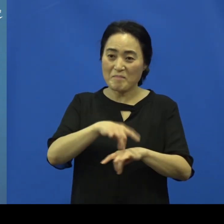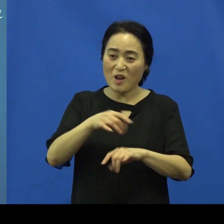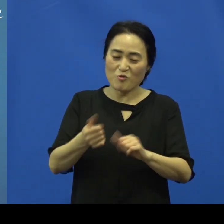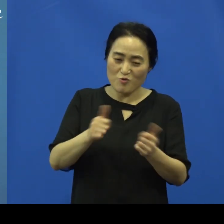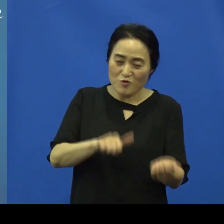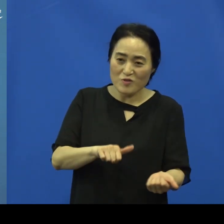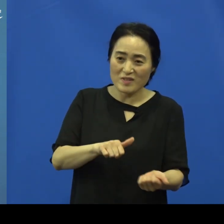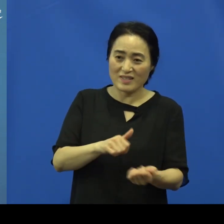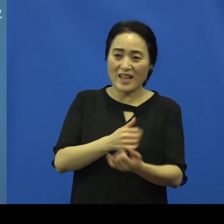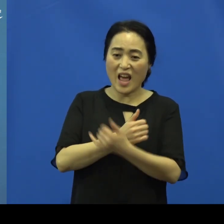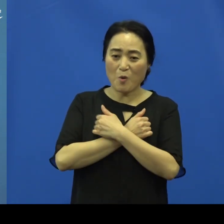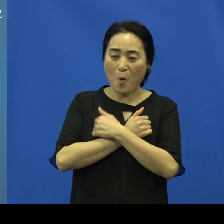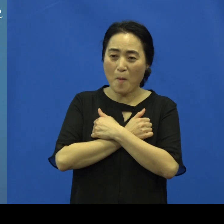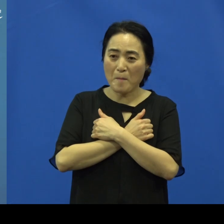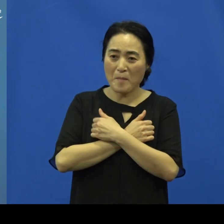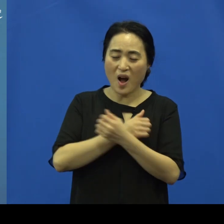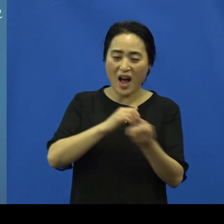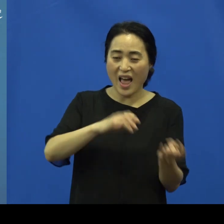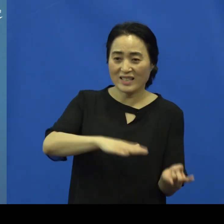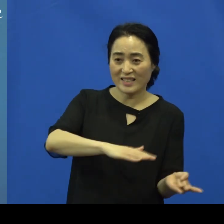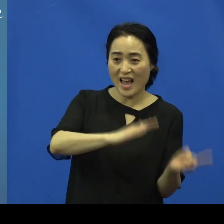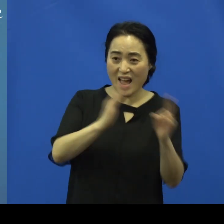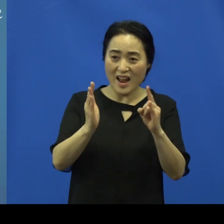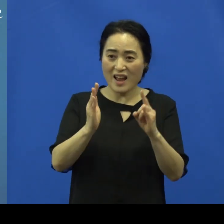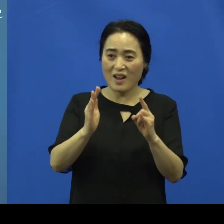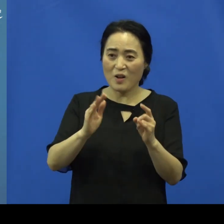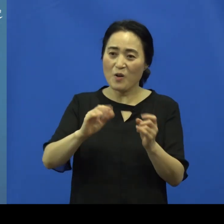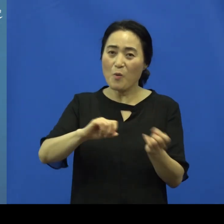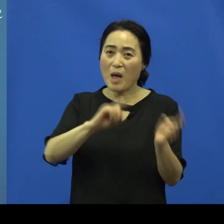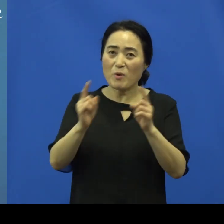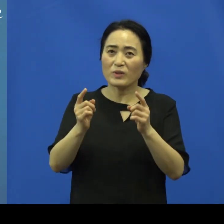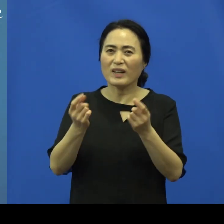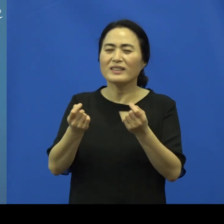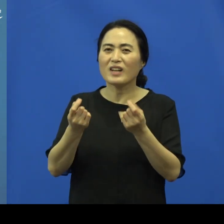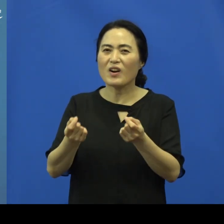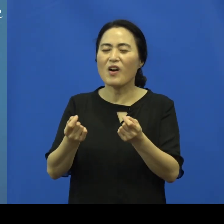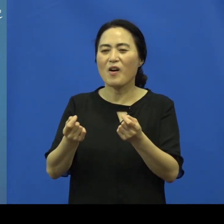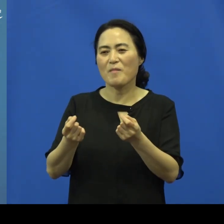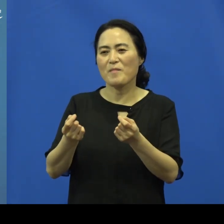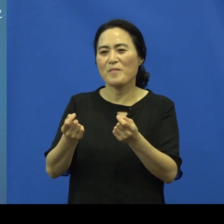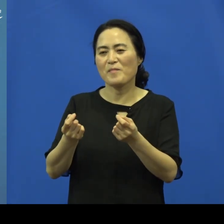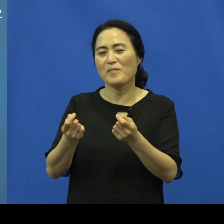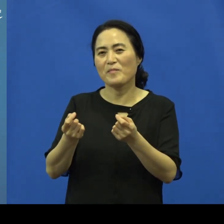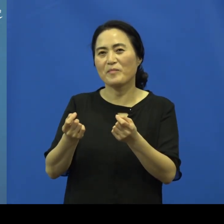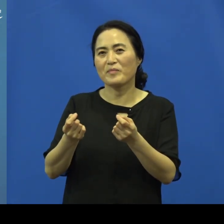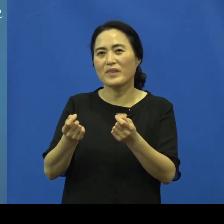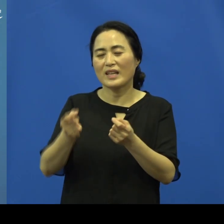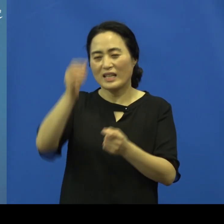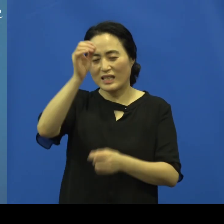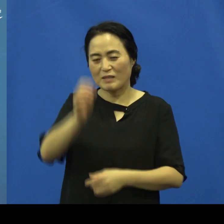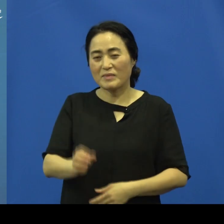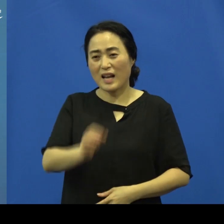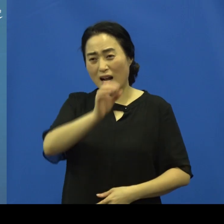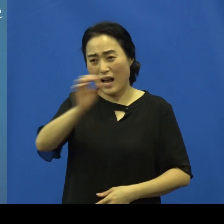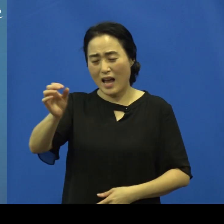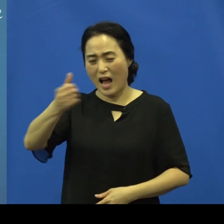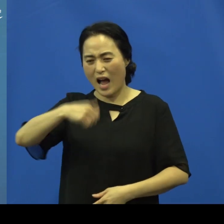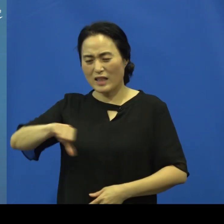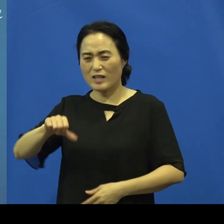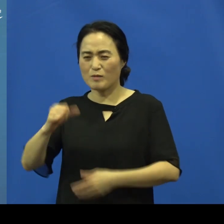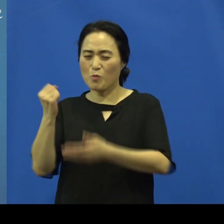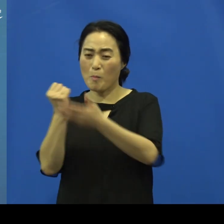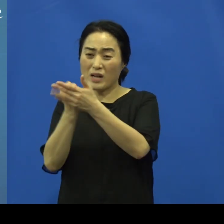스프랑크 니조마이를 가지고 우리에게 나타내신 게 그 아들을 죽이신 거예요. 십자가에 매달면서까지.